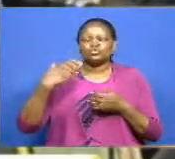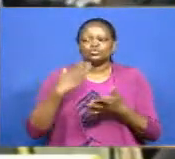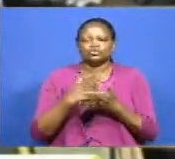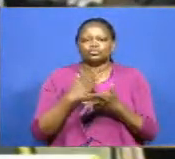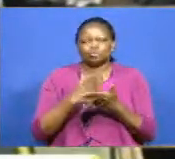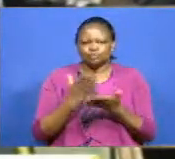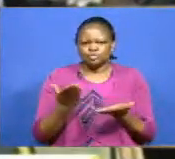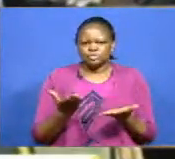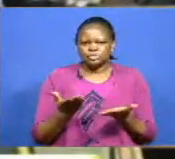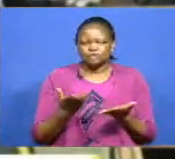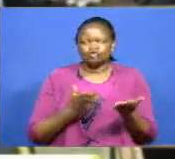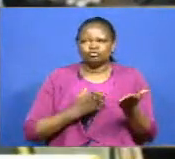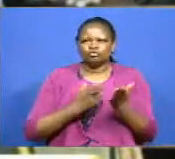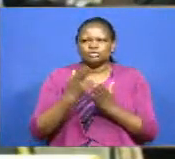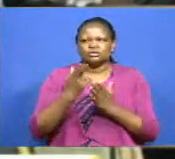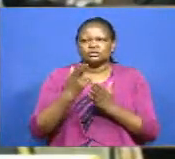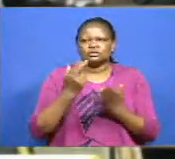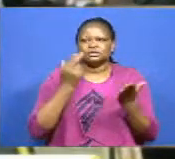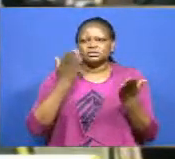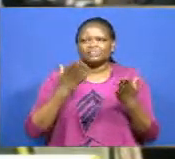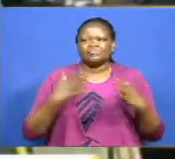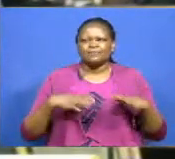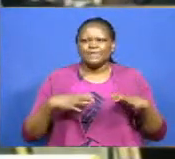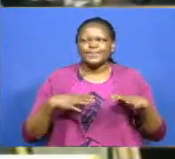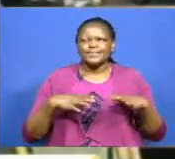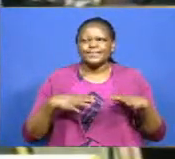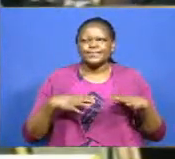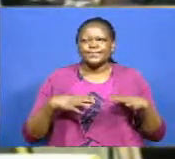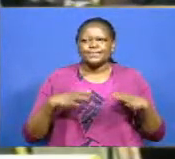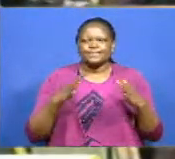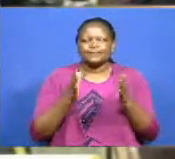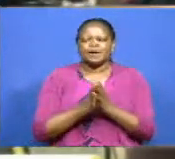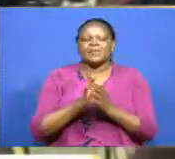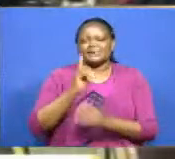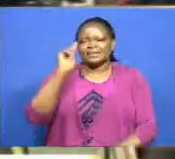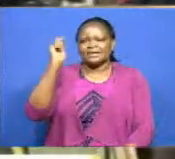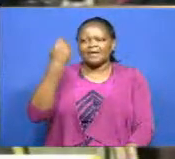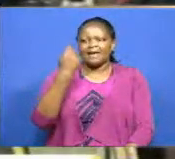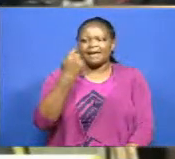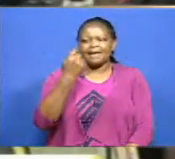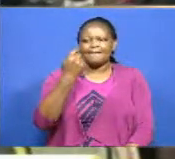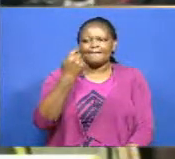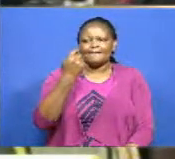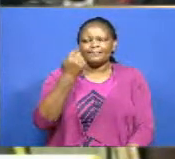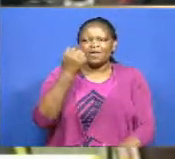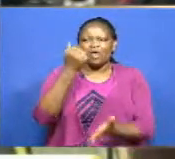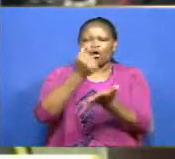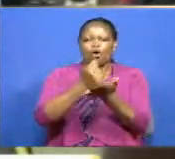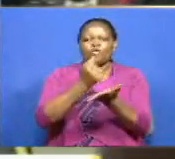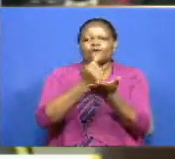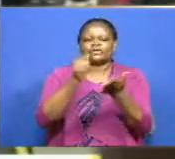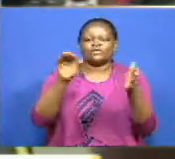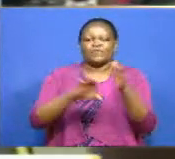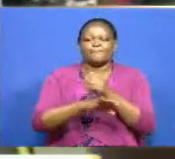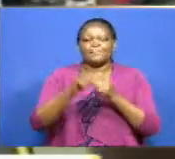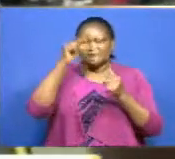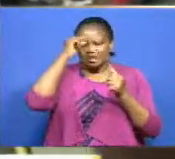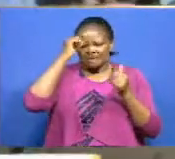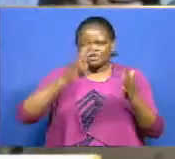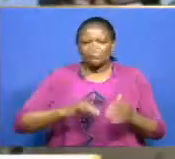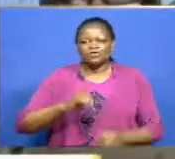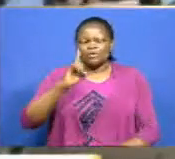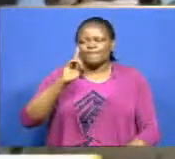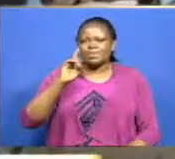and diligently serve the people and the Republic of Kenya in the office of the Deputy Governor of Nairobi